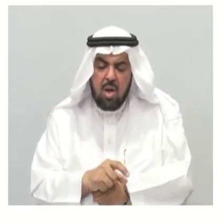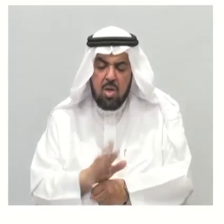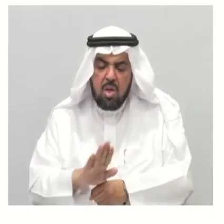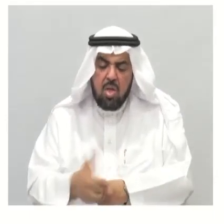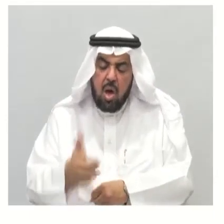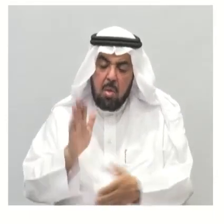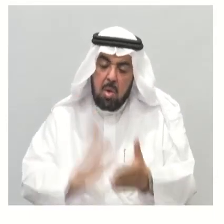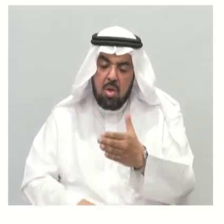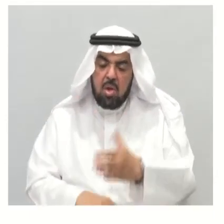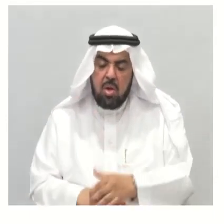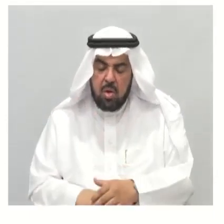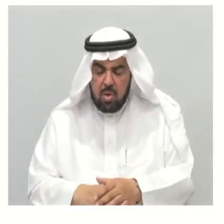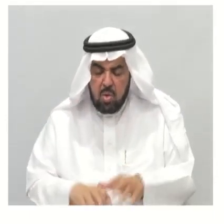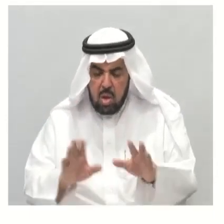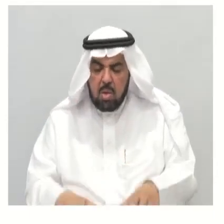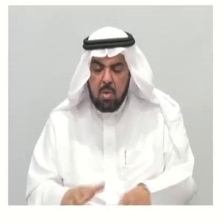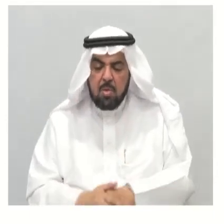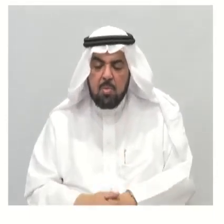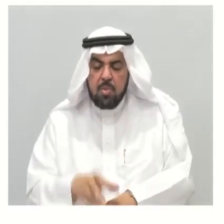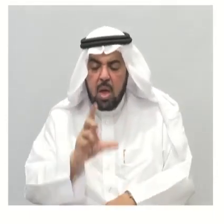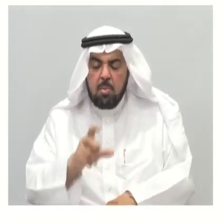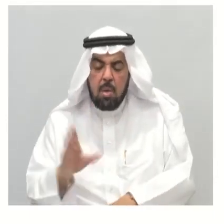وفقط يبقى الكربون والماء.